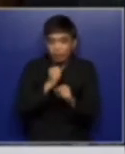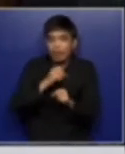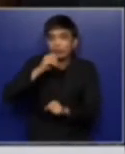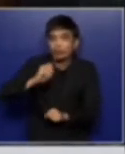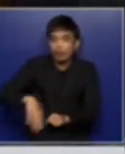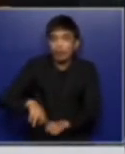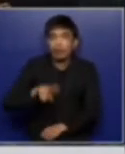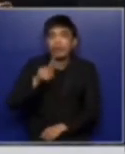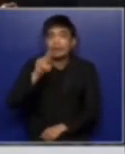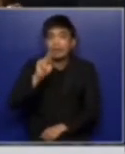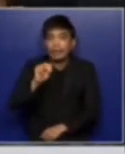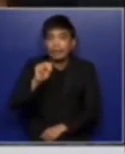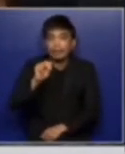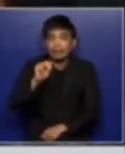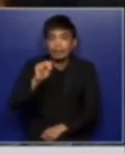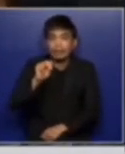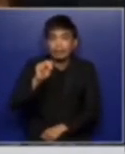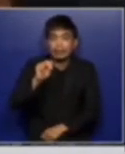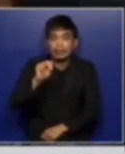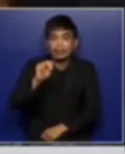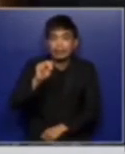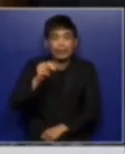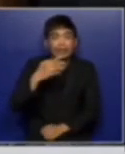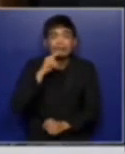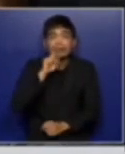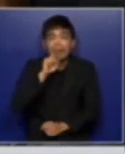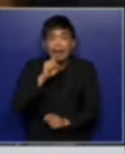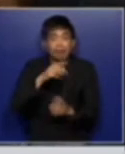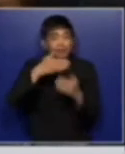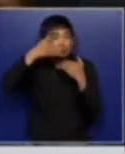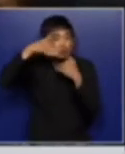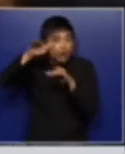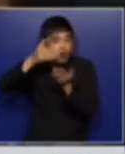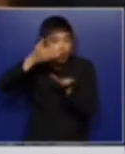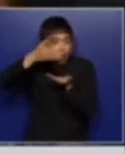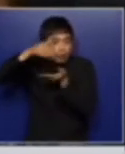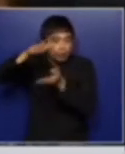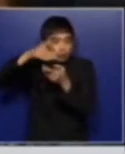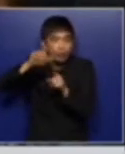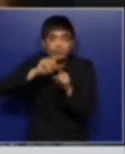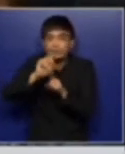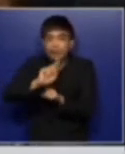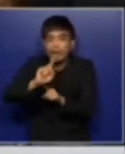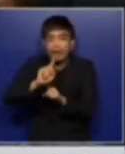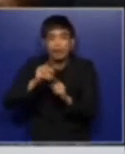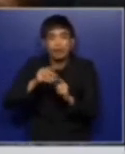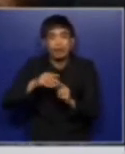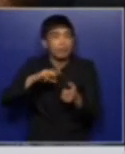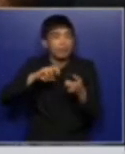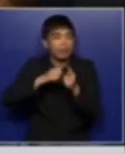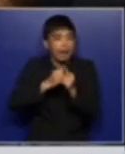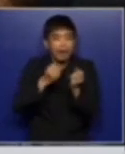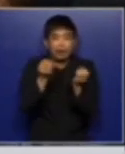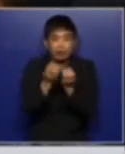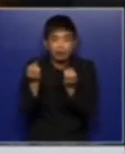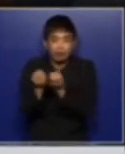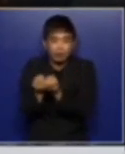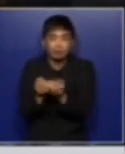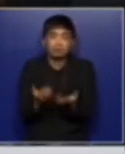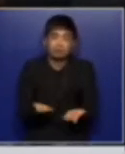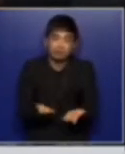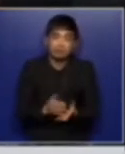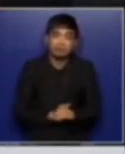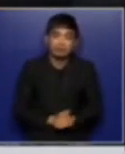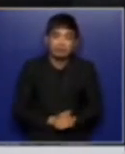Next Export นะครับจะส่งออกไปที่ไหนครับการส่งออกก็ติดลบอย่างที่เห็นเพราะว่าต่างประเทศก็ไม่มีกำลังซื้